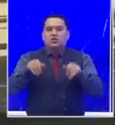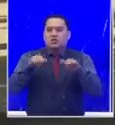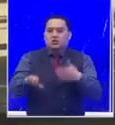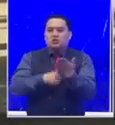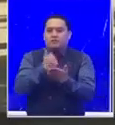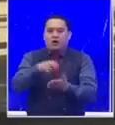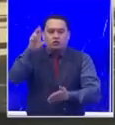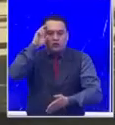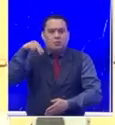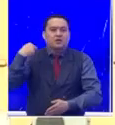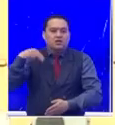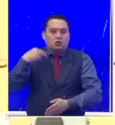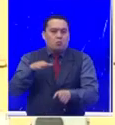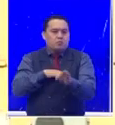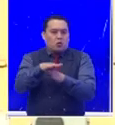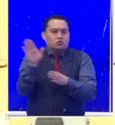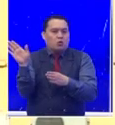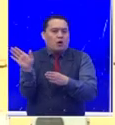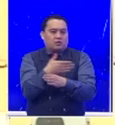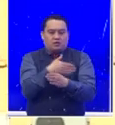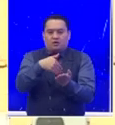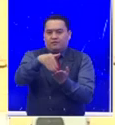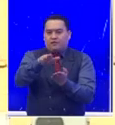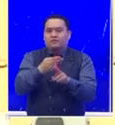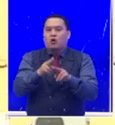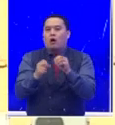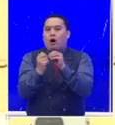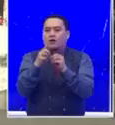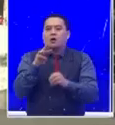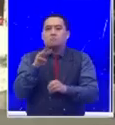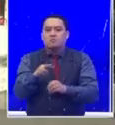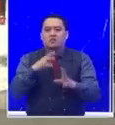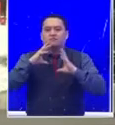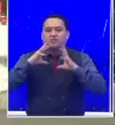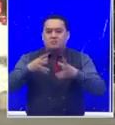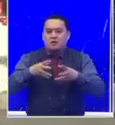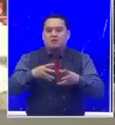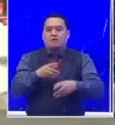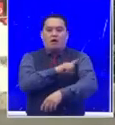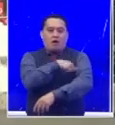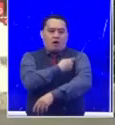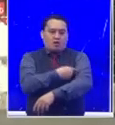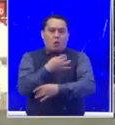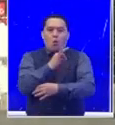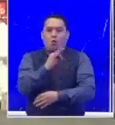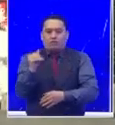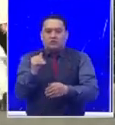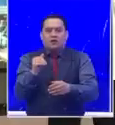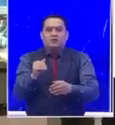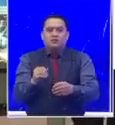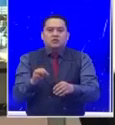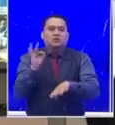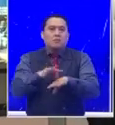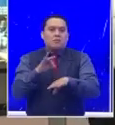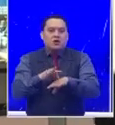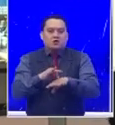главы государства полностью отменены. Как известно, 11 марта Всемирная организация здравоохранения официально признала вспышку